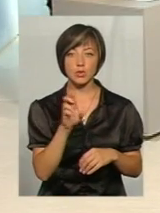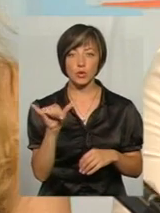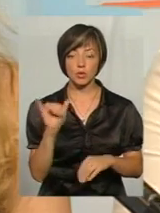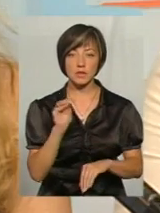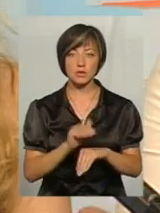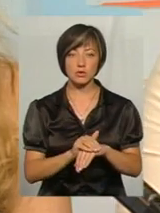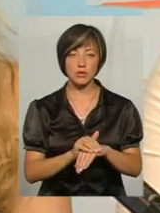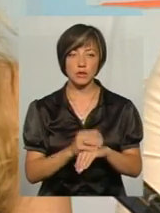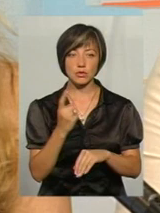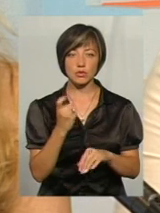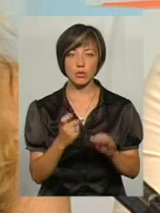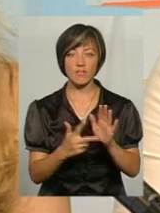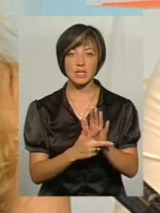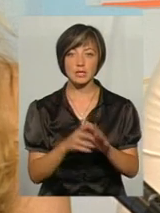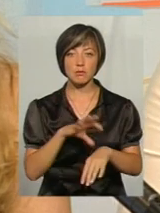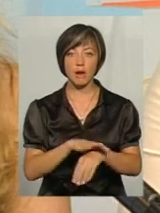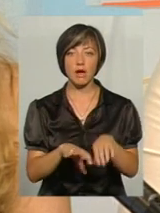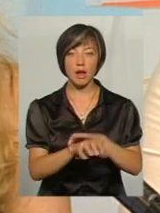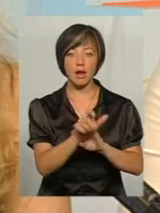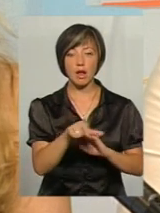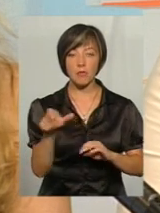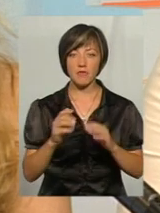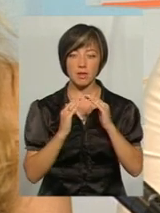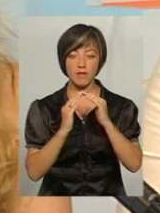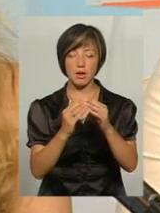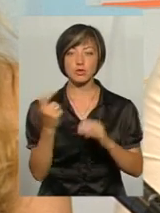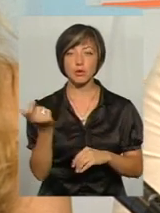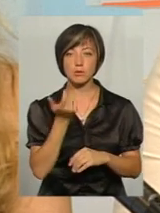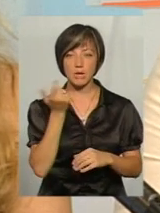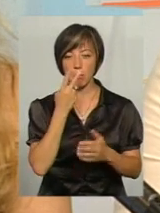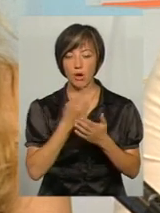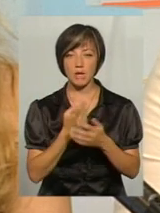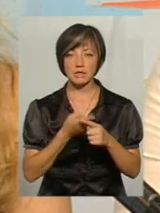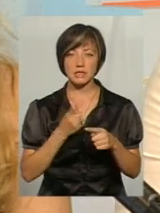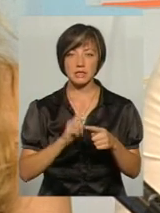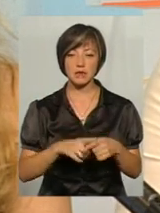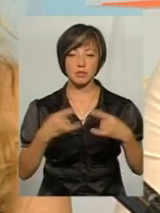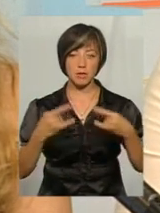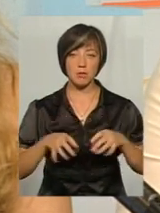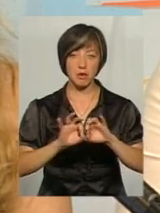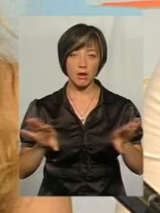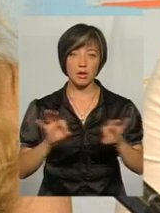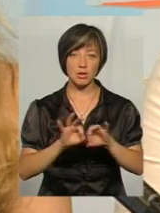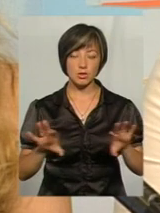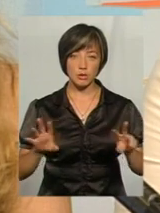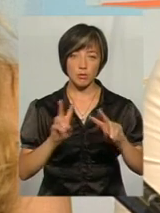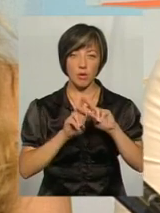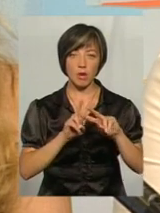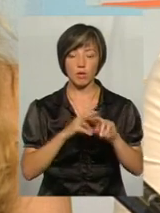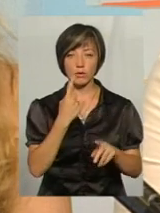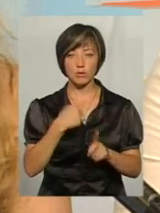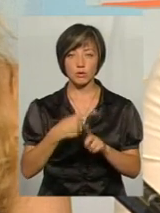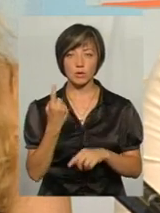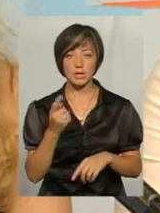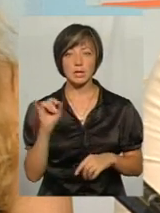зафіксувало 108 рабів на фермерському господарстві, показало це репортаж по телебаченню, по ICTV, по